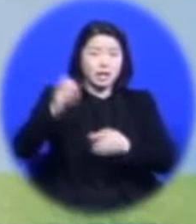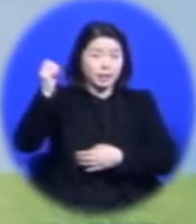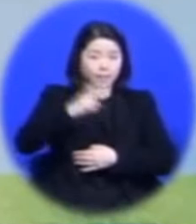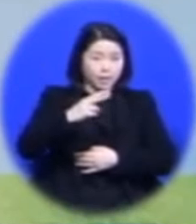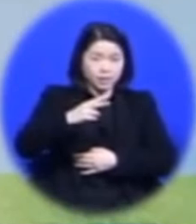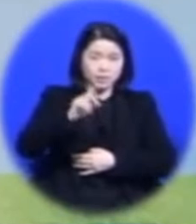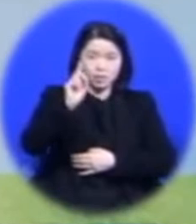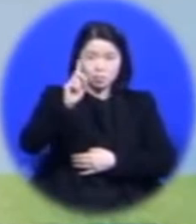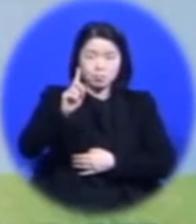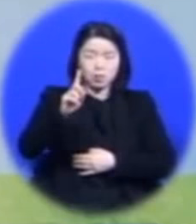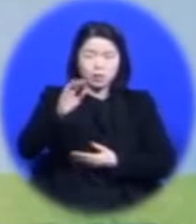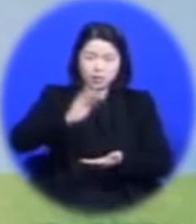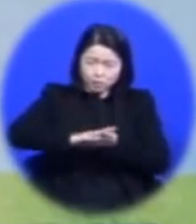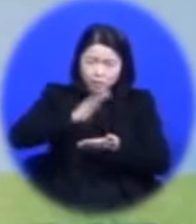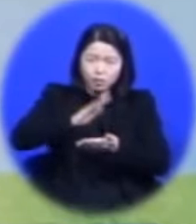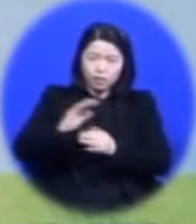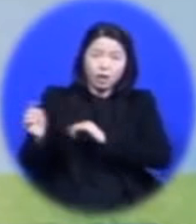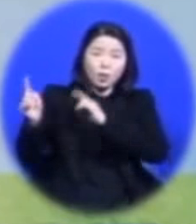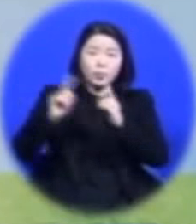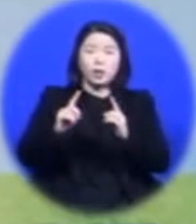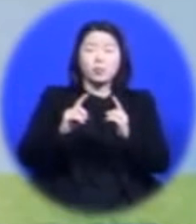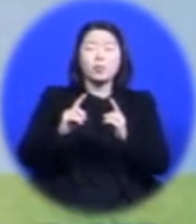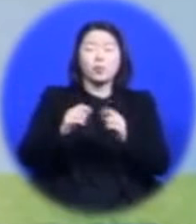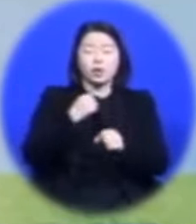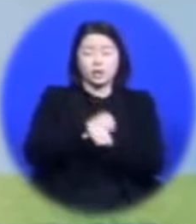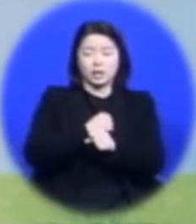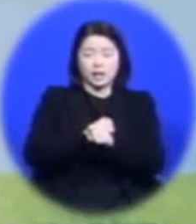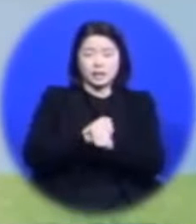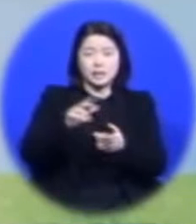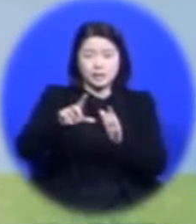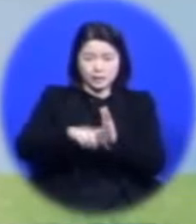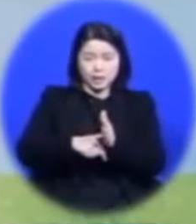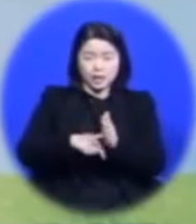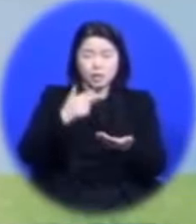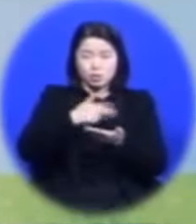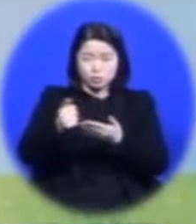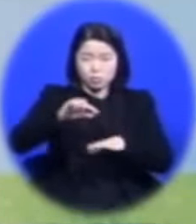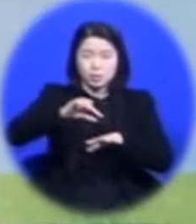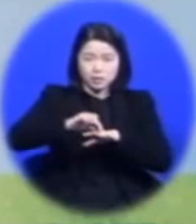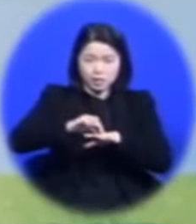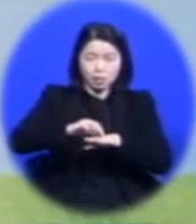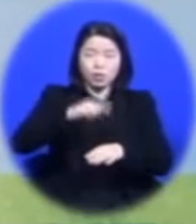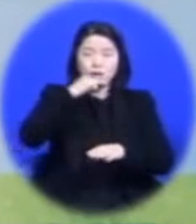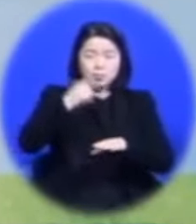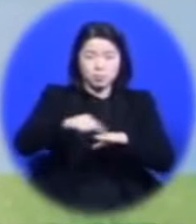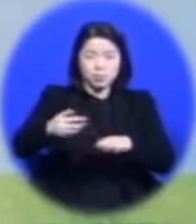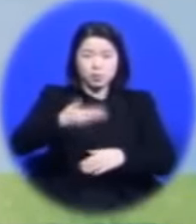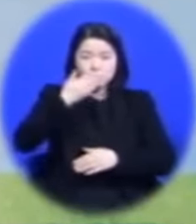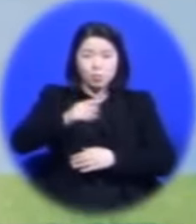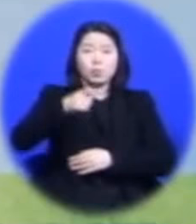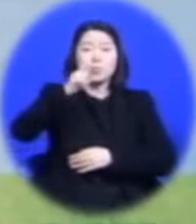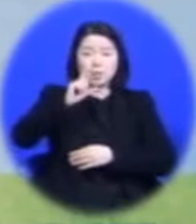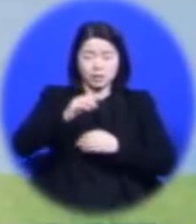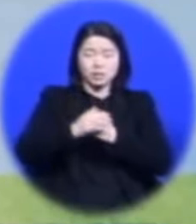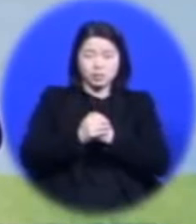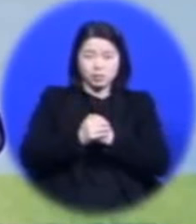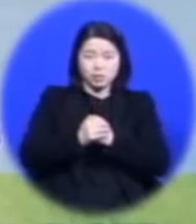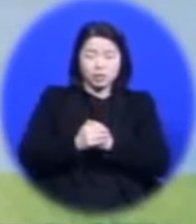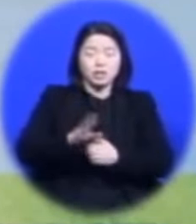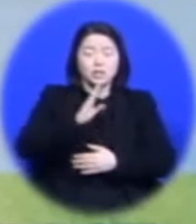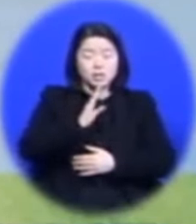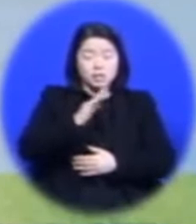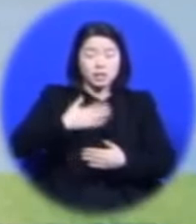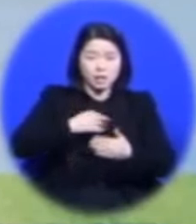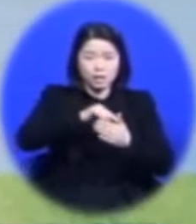한번 뜨겁게 다시 회복하는 시간 주님의 살과 피를 먹고 마시는 거죠 근데 여러분 진짜 내